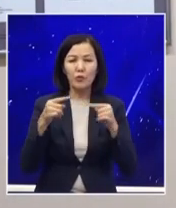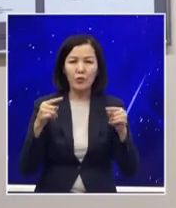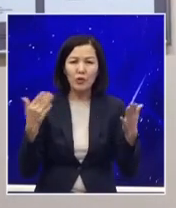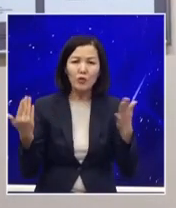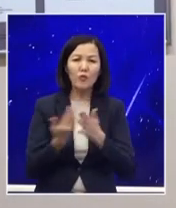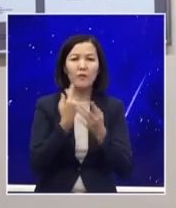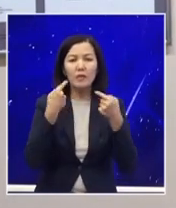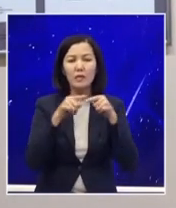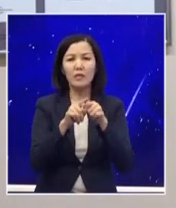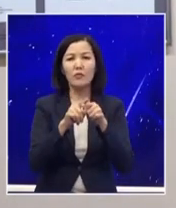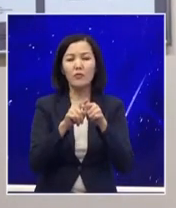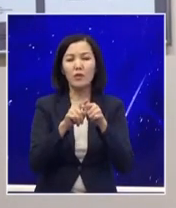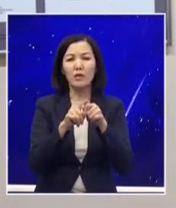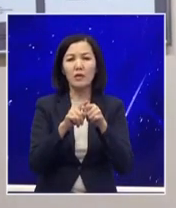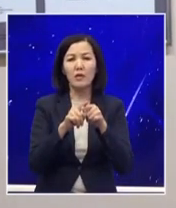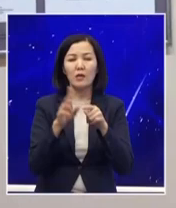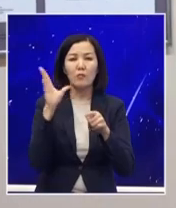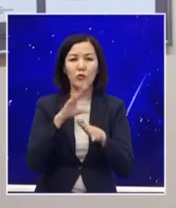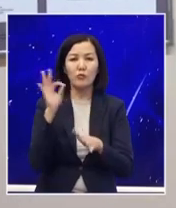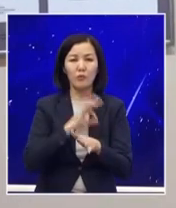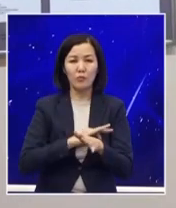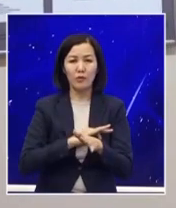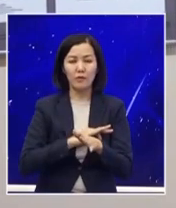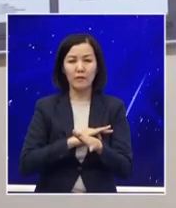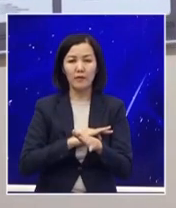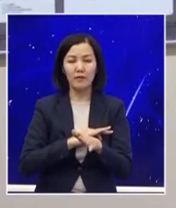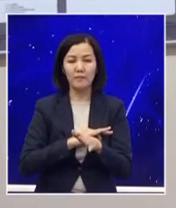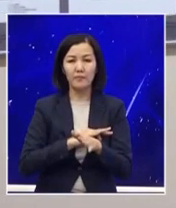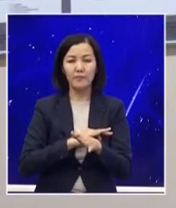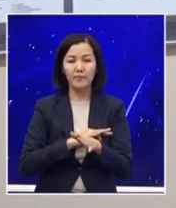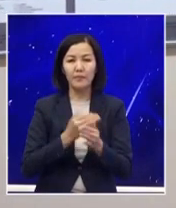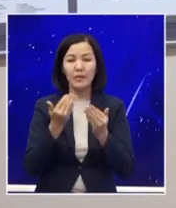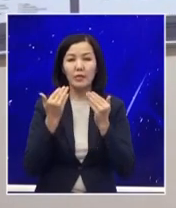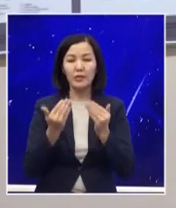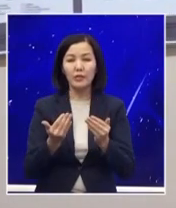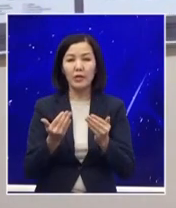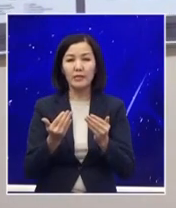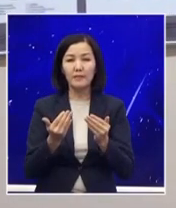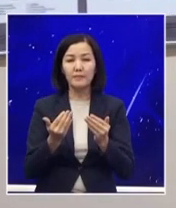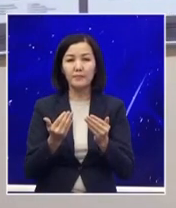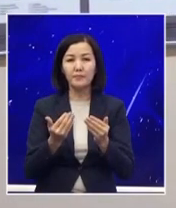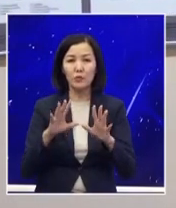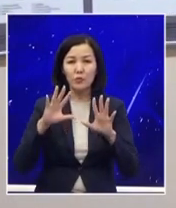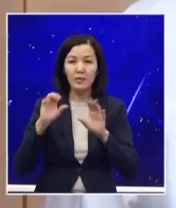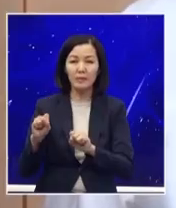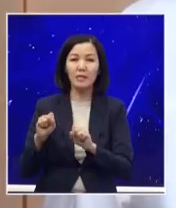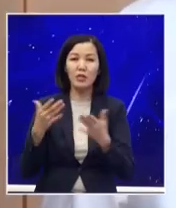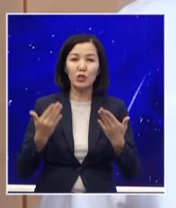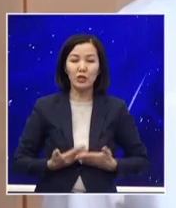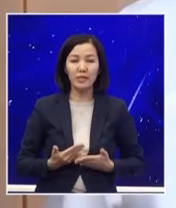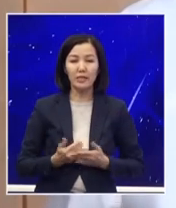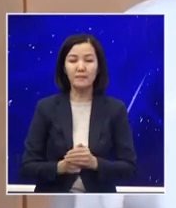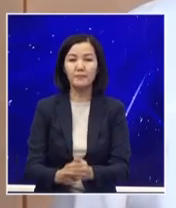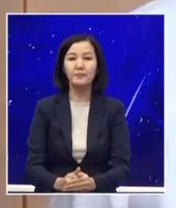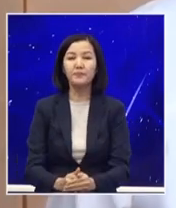у которых высокий риск пациентов внезапной смерти. При имплантации данных кардиостимуляторов это уже спасение жизни. И